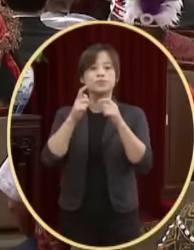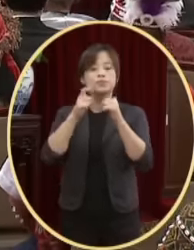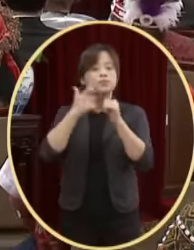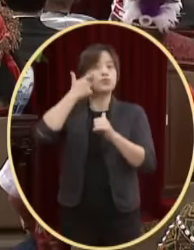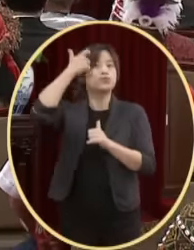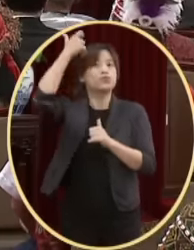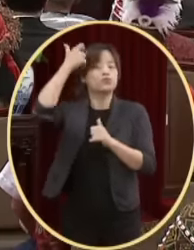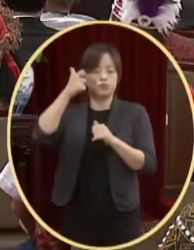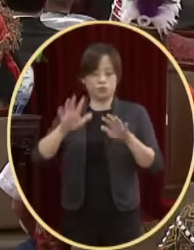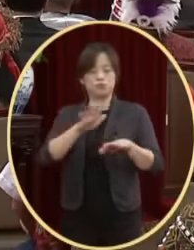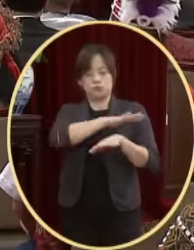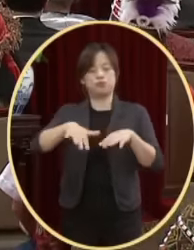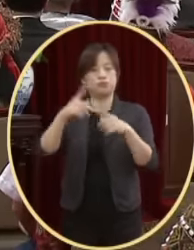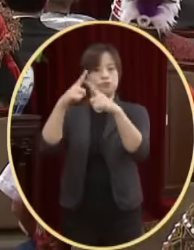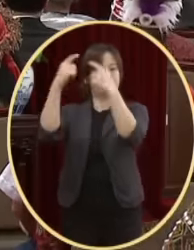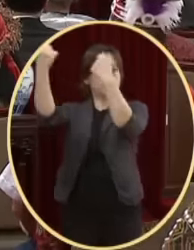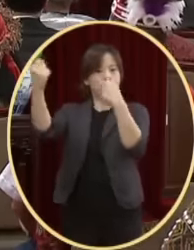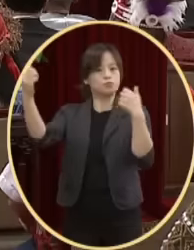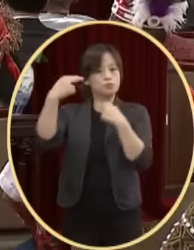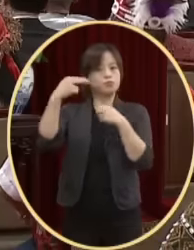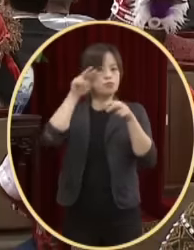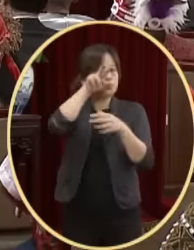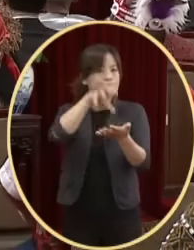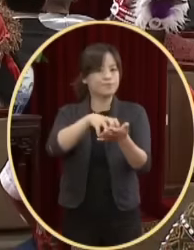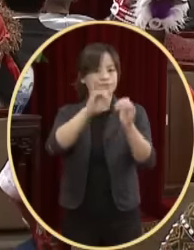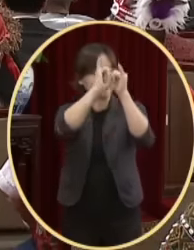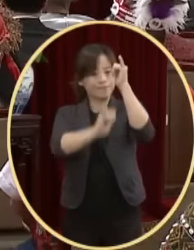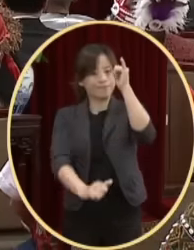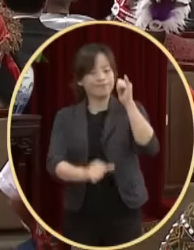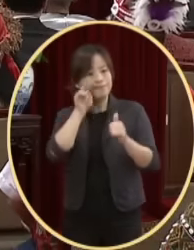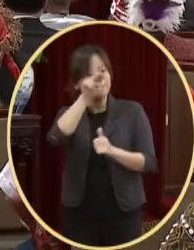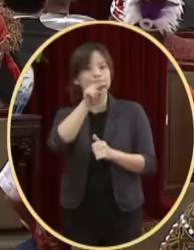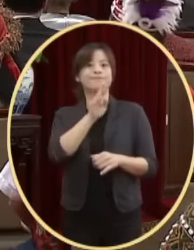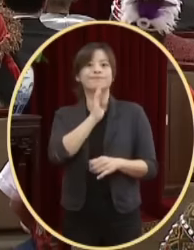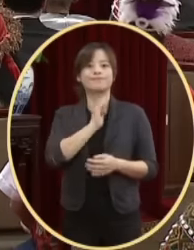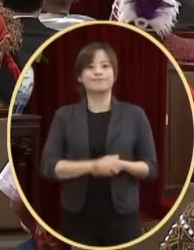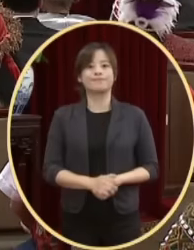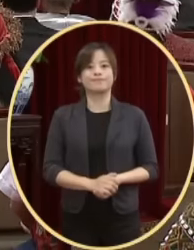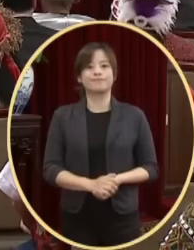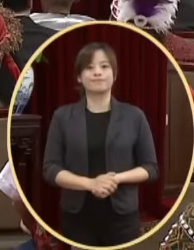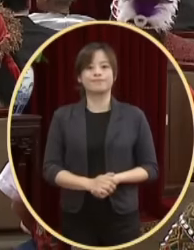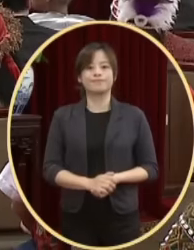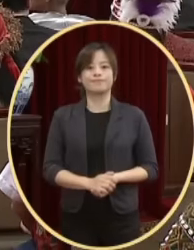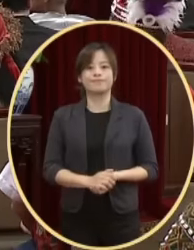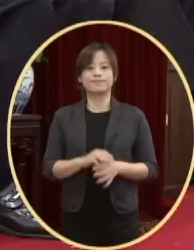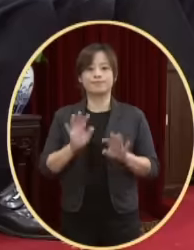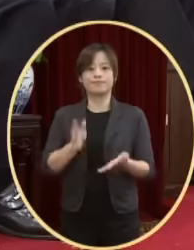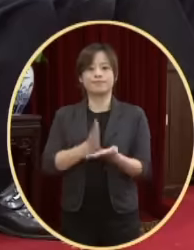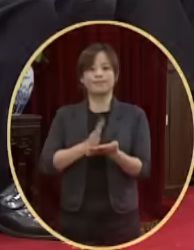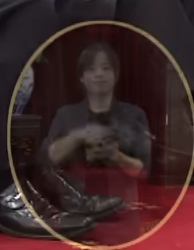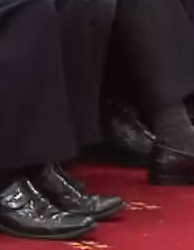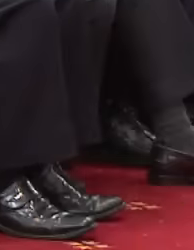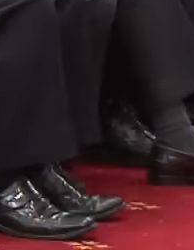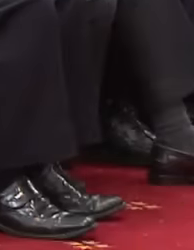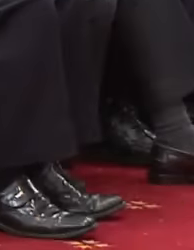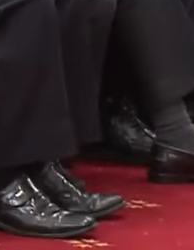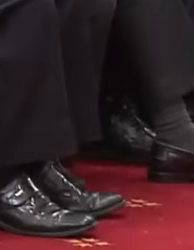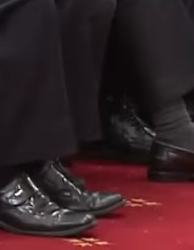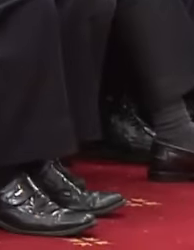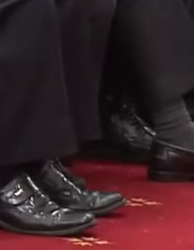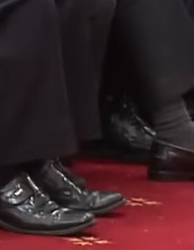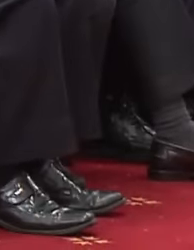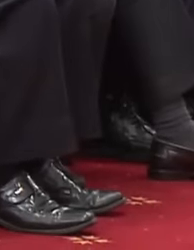今日都将与我们在现场共同见证这历史的时刻。 今天在那不满里满里对着满文的妈妈给他听都写